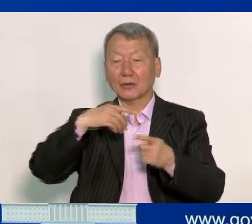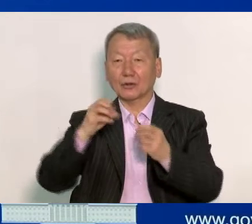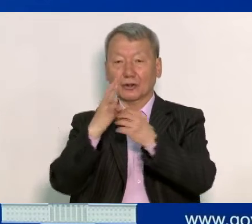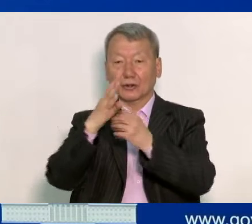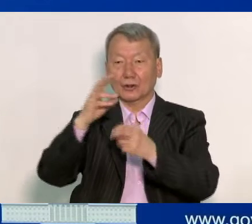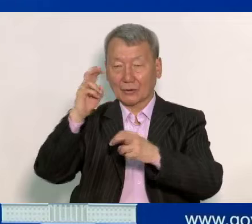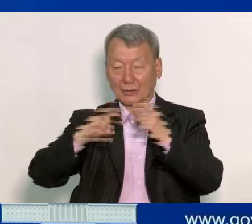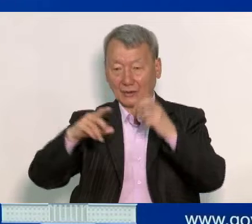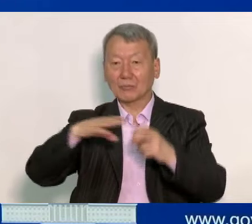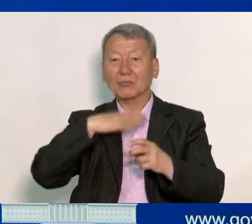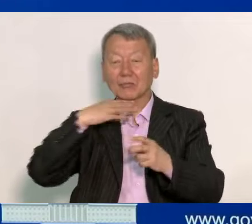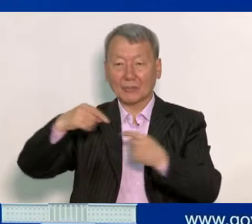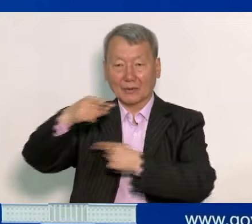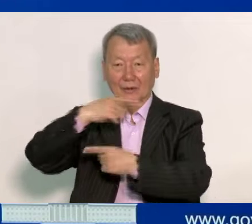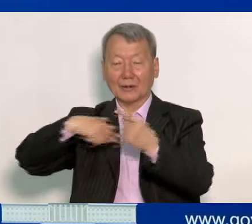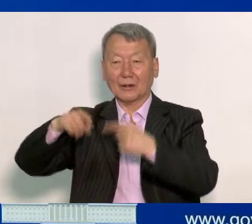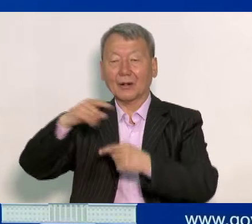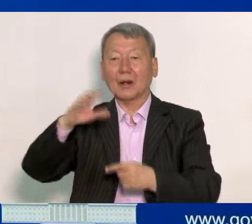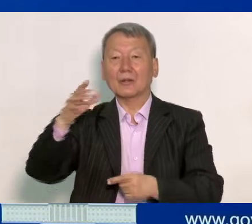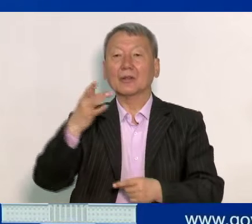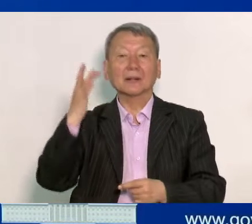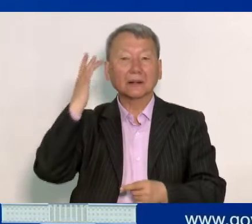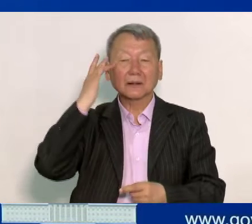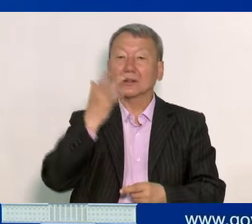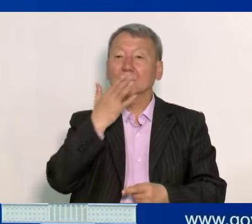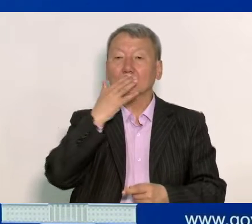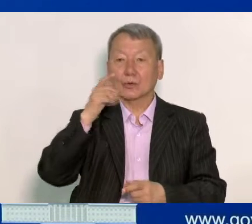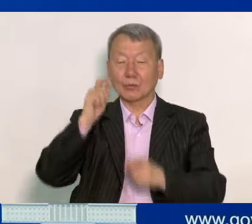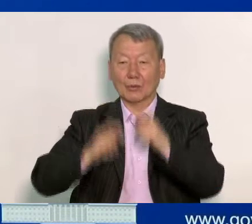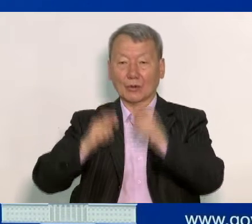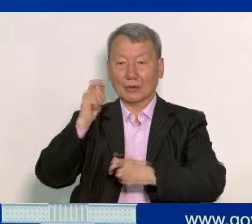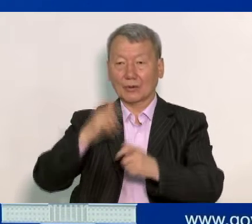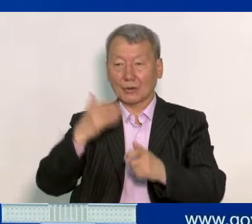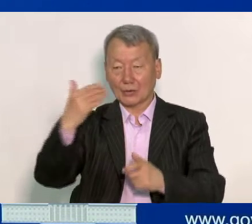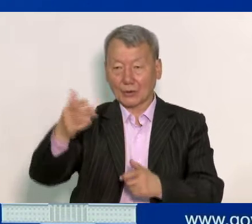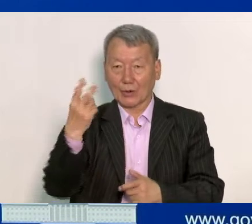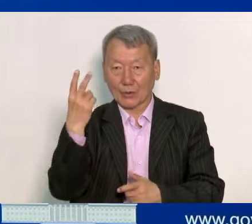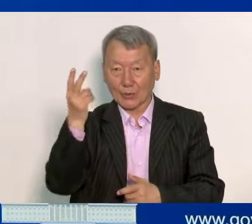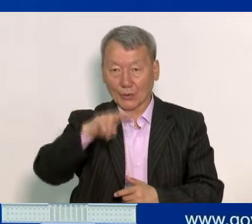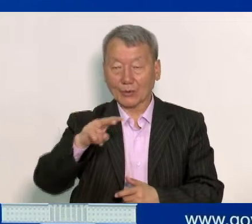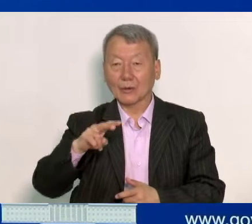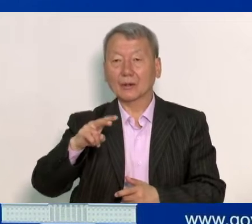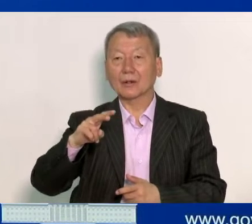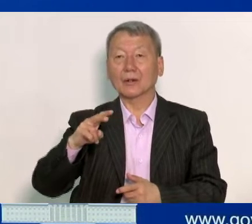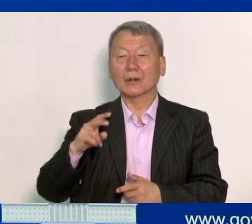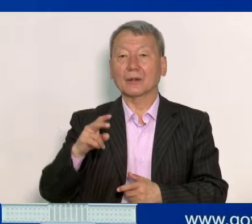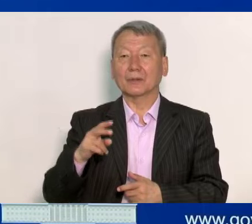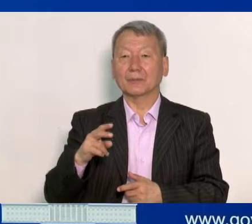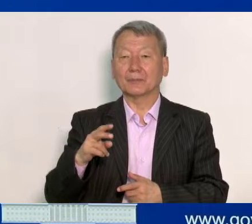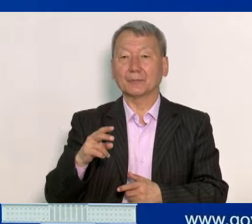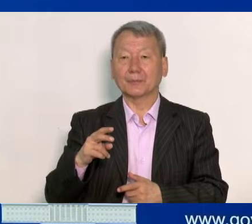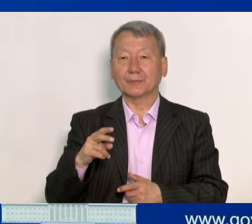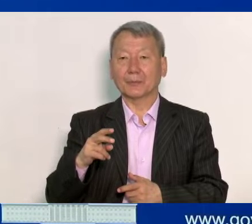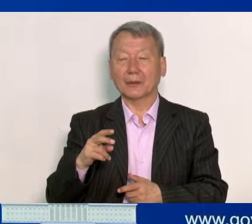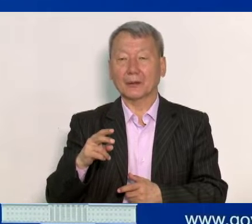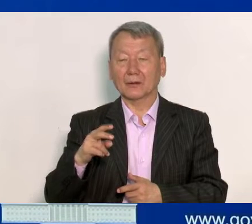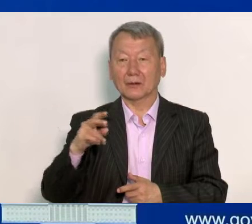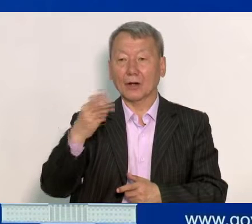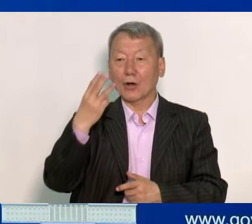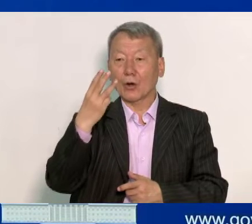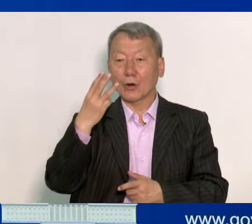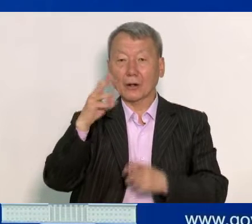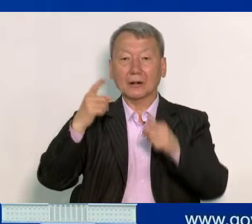14 ишкана, анан улуттук сүт өндүрүүчү ишканалар 2, жанагы